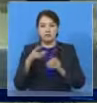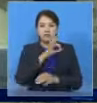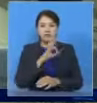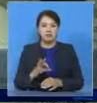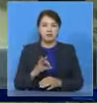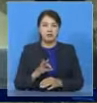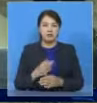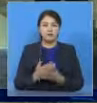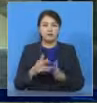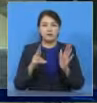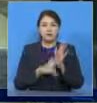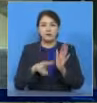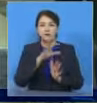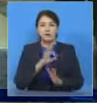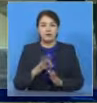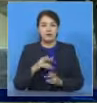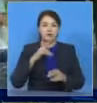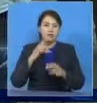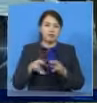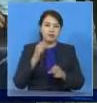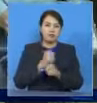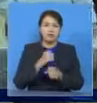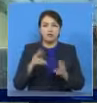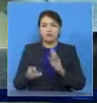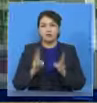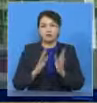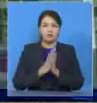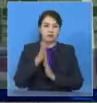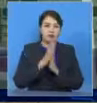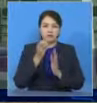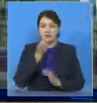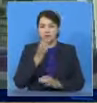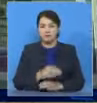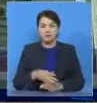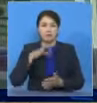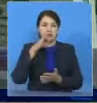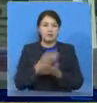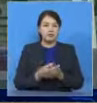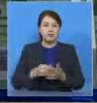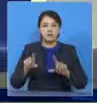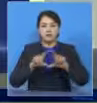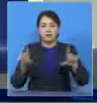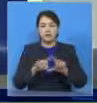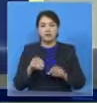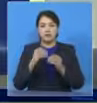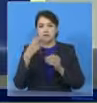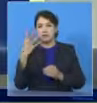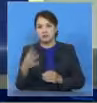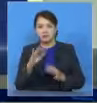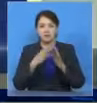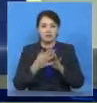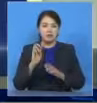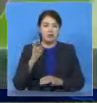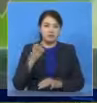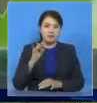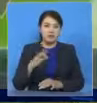13%. Почти на 80% завершены работы по заготовке кормов. К слову, отчет главы района проходил в школе-гимназии номер 4 села